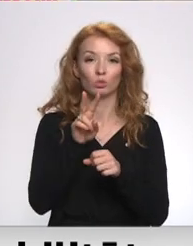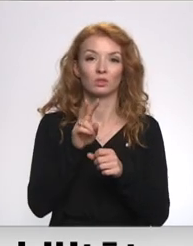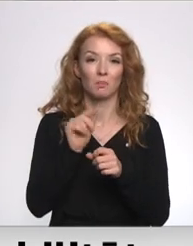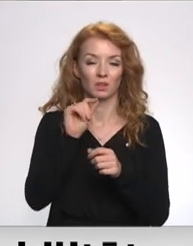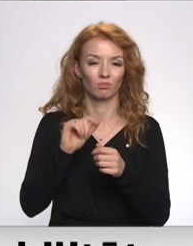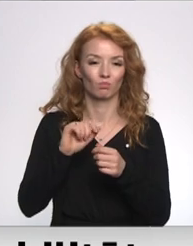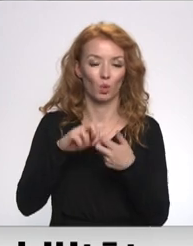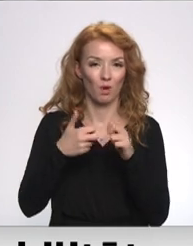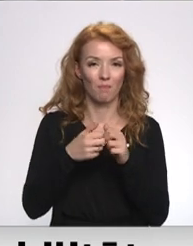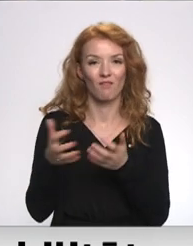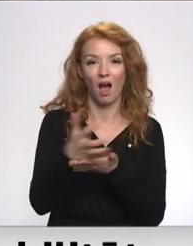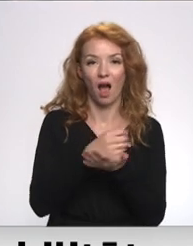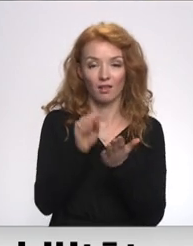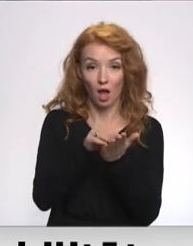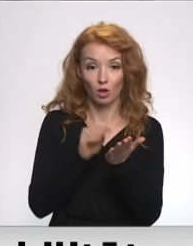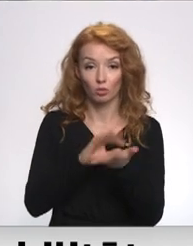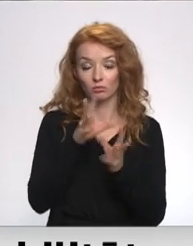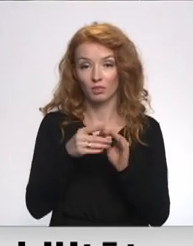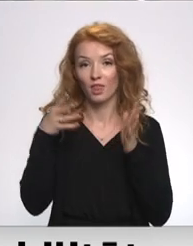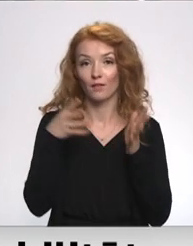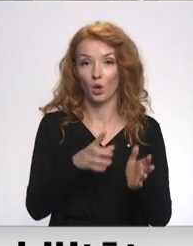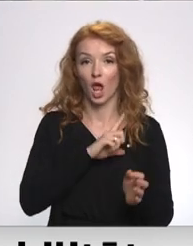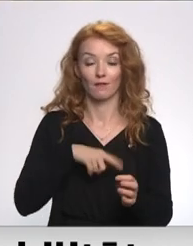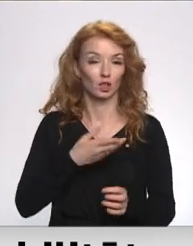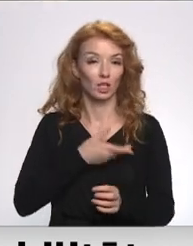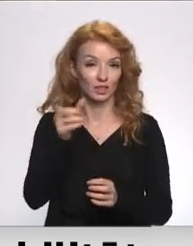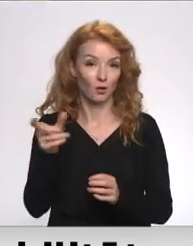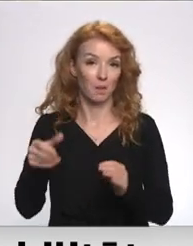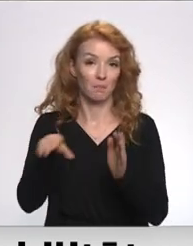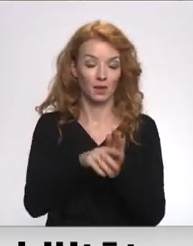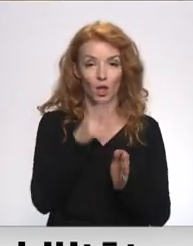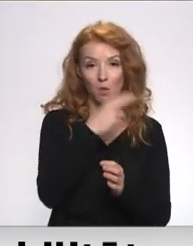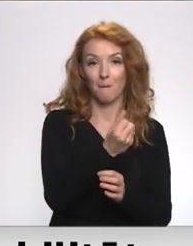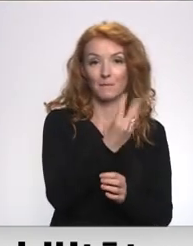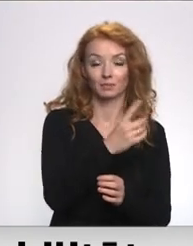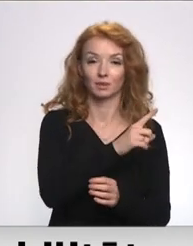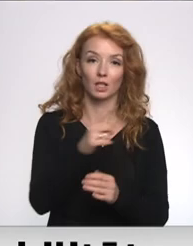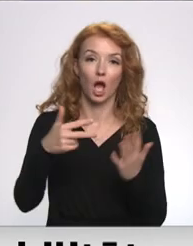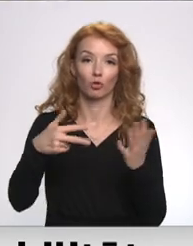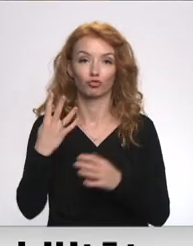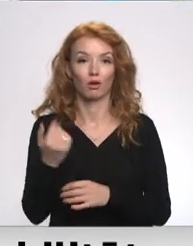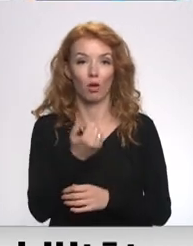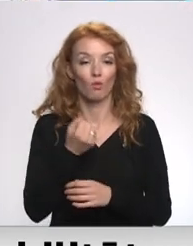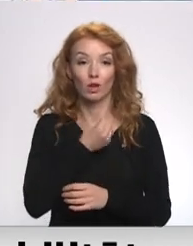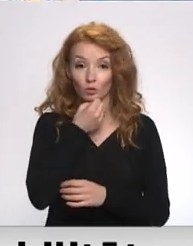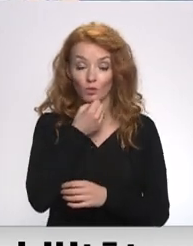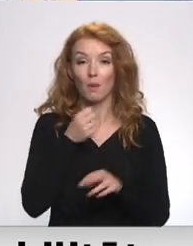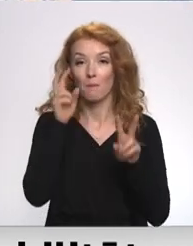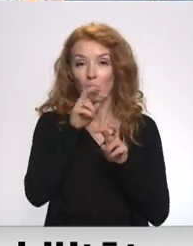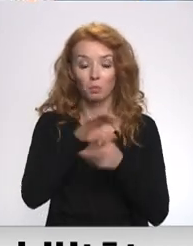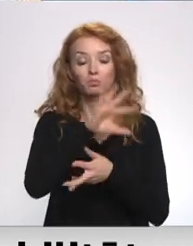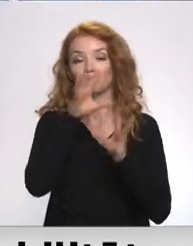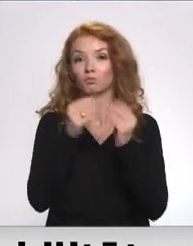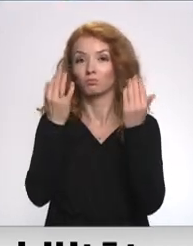vākšanu. Aptaujā piedalījās 9000 Latvijas iedzīvotāji vecumā no 15 līdz 84 gadiem. No pētījuma izriet,